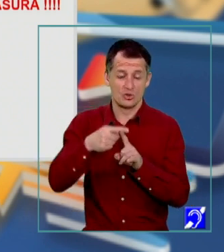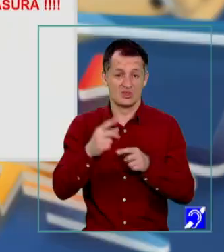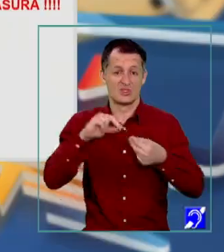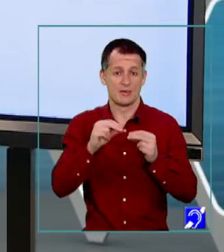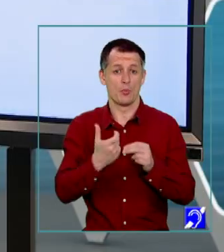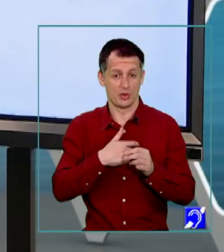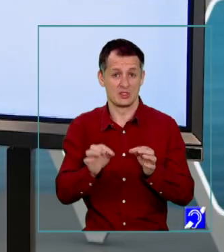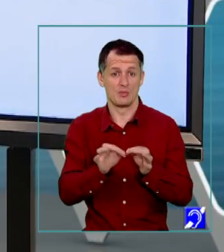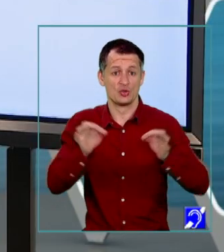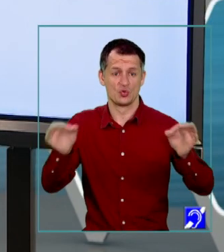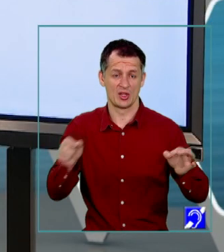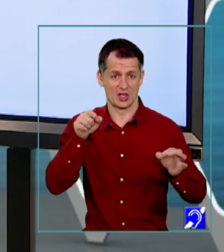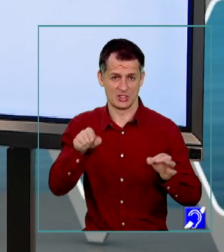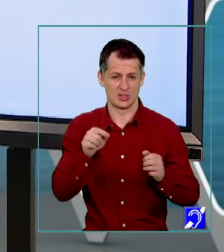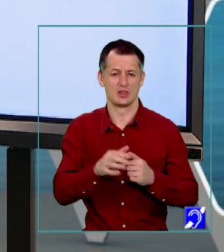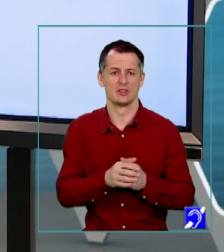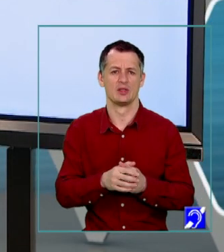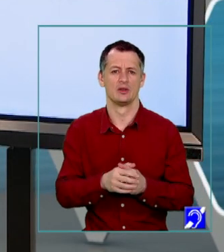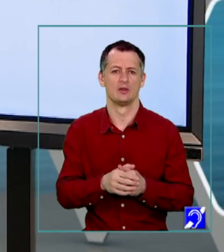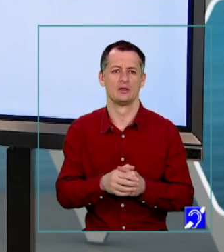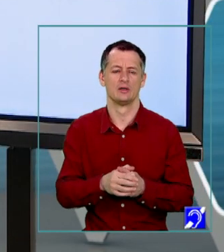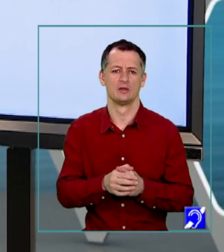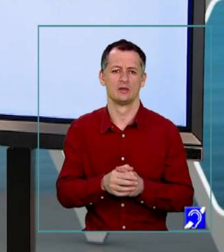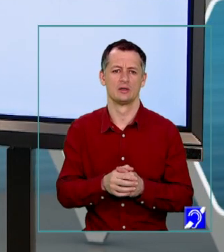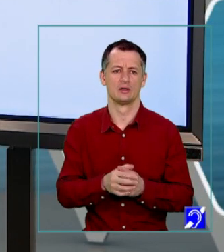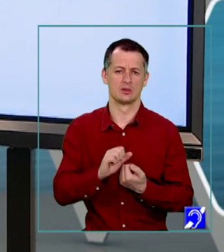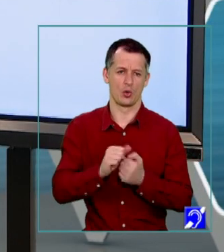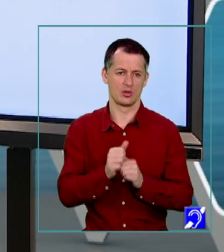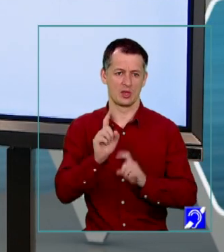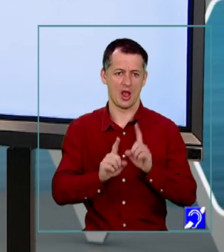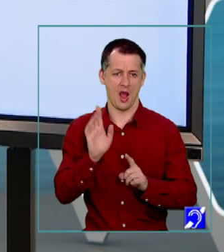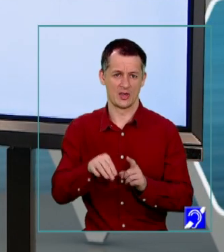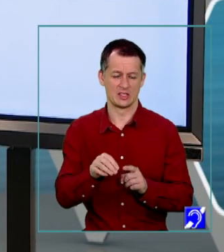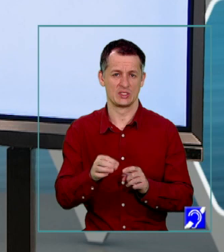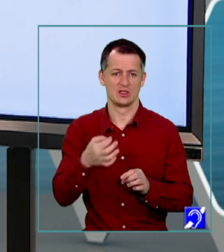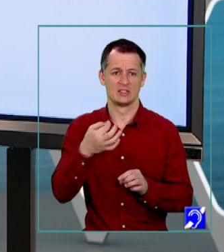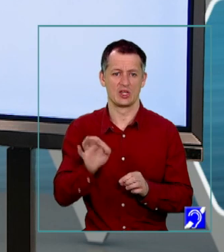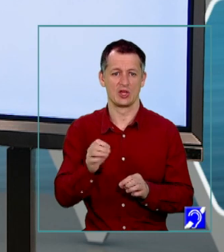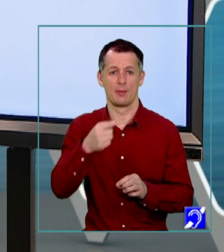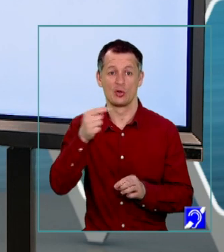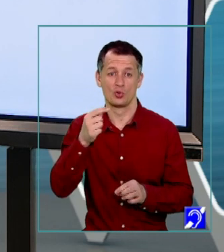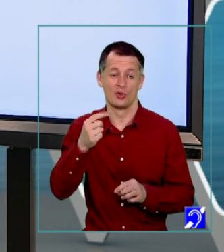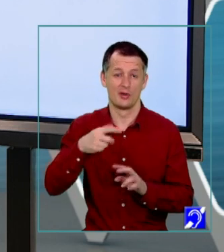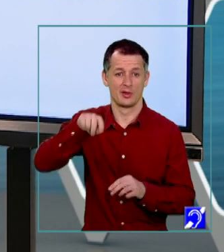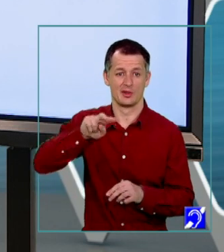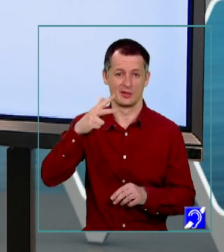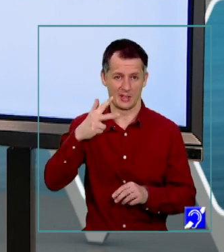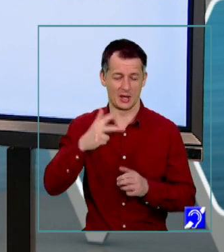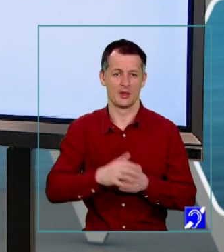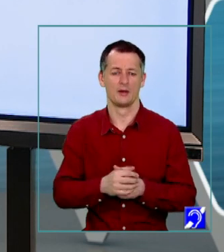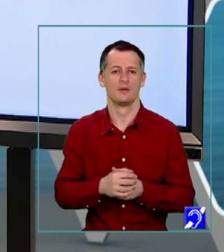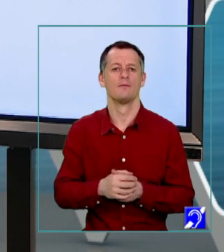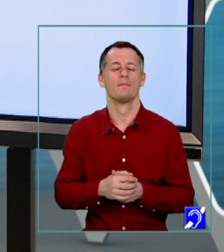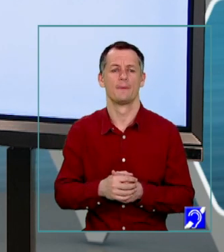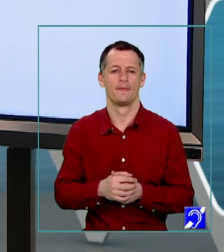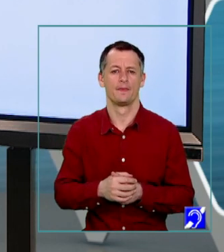să măsurați acel ordin de mărime, ori dacă aveți, să zicem, 10 la minus 3 și instrumentul de măsură vă